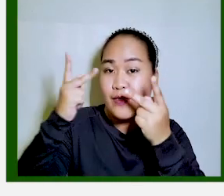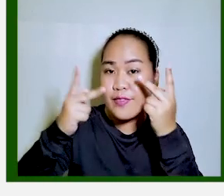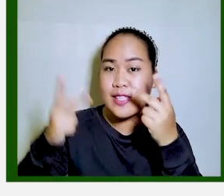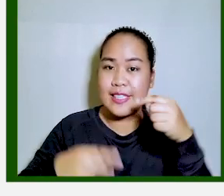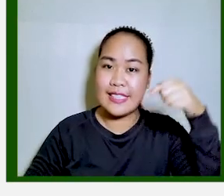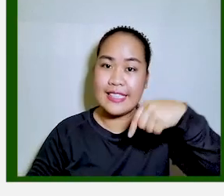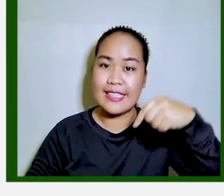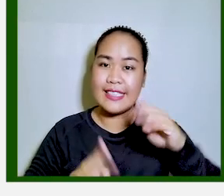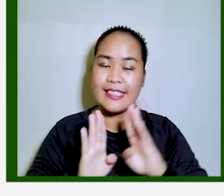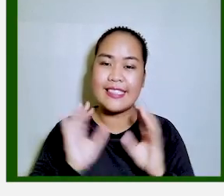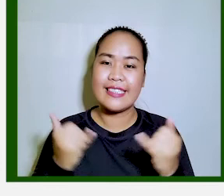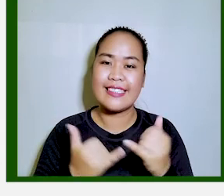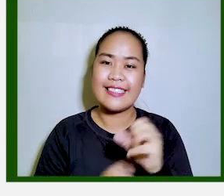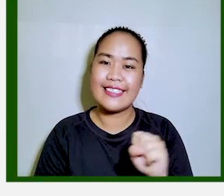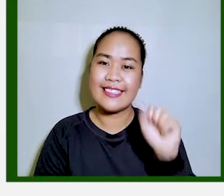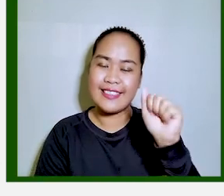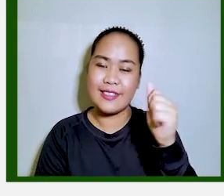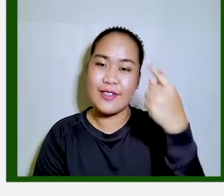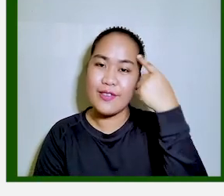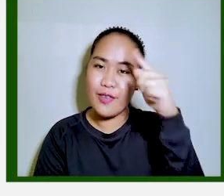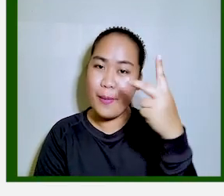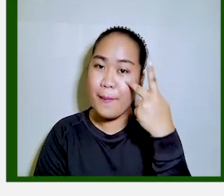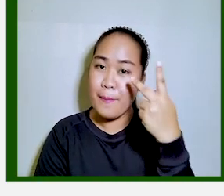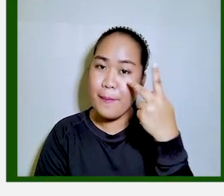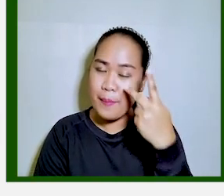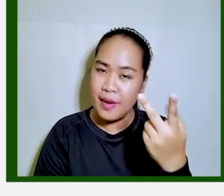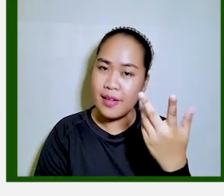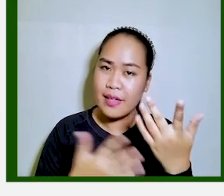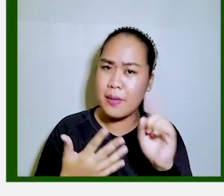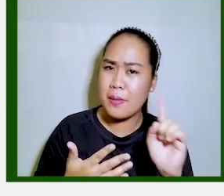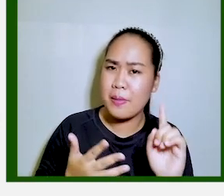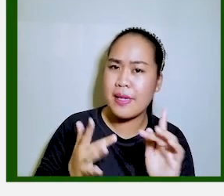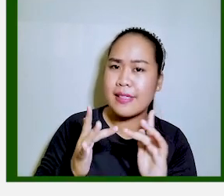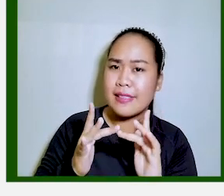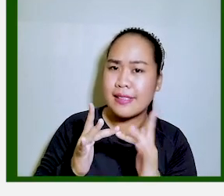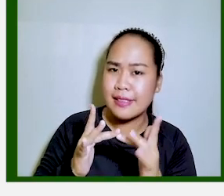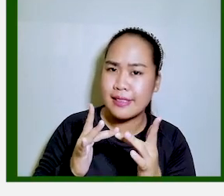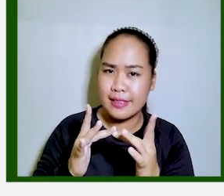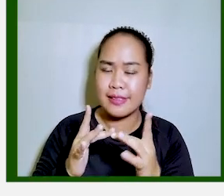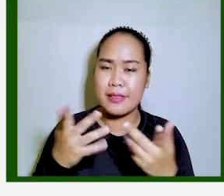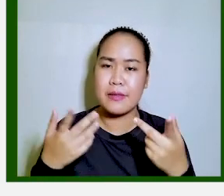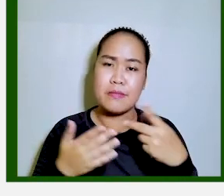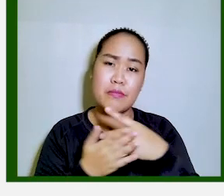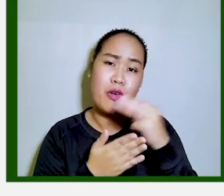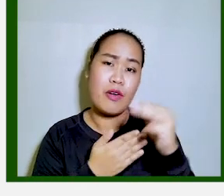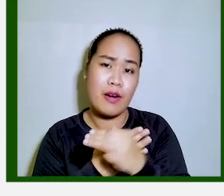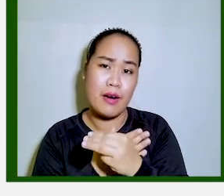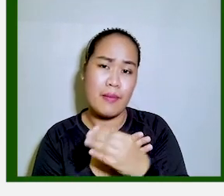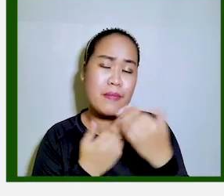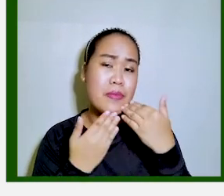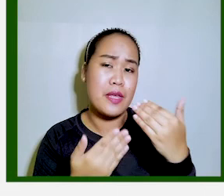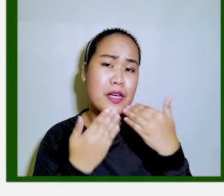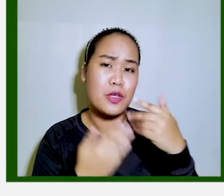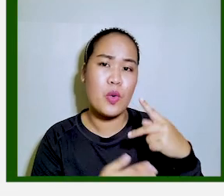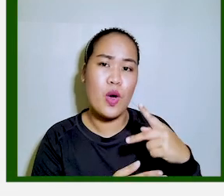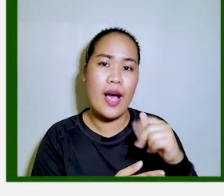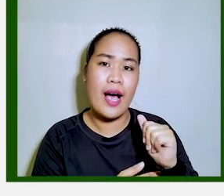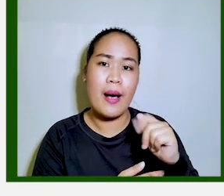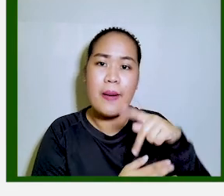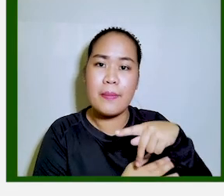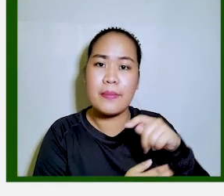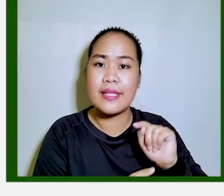digital governance application. So kami po ay nagpapasalamat sa Barangay Manggahan, of course led by Kapitan Sheila De